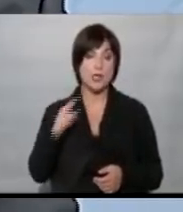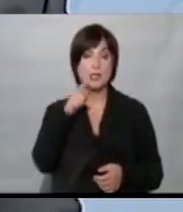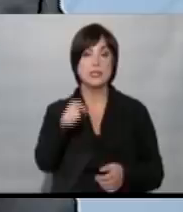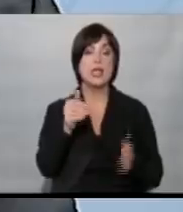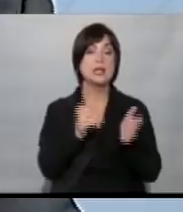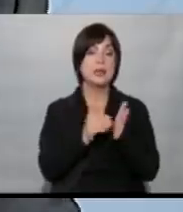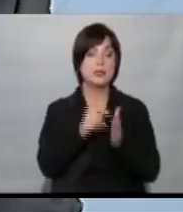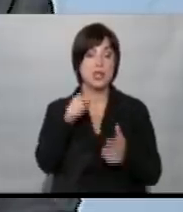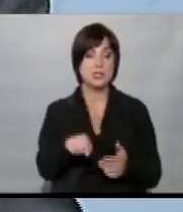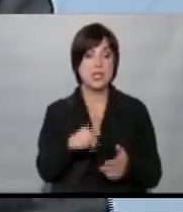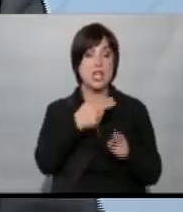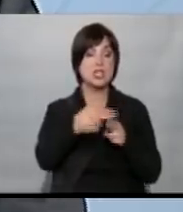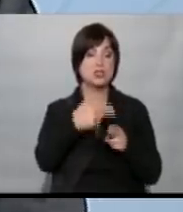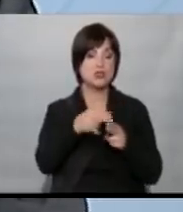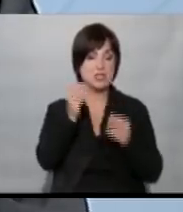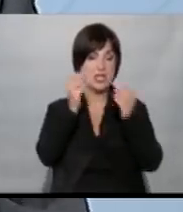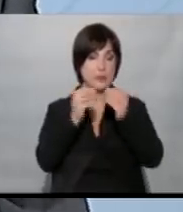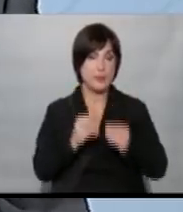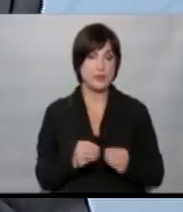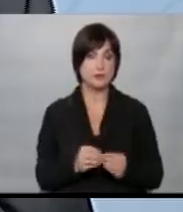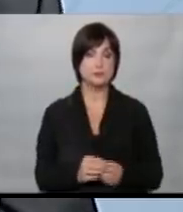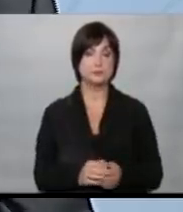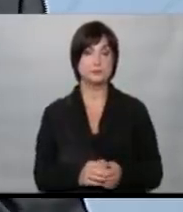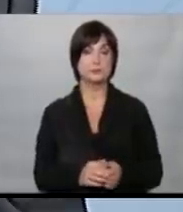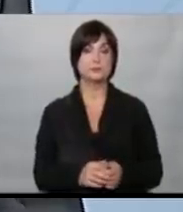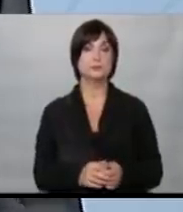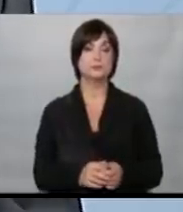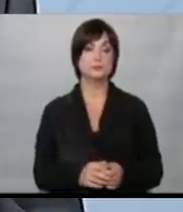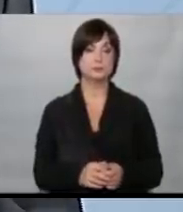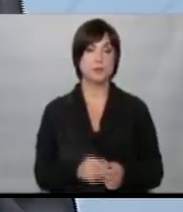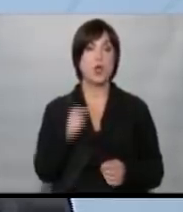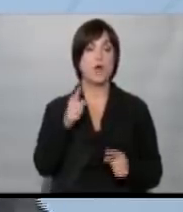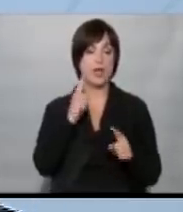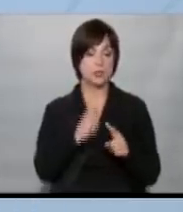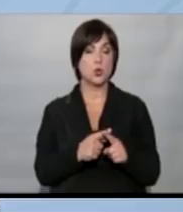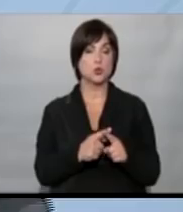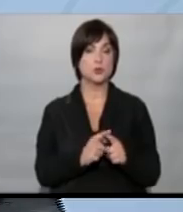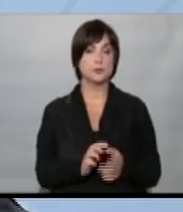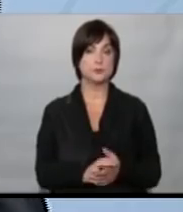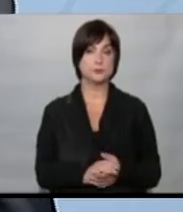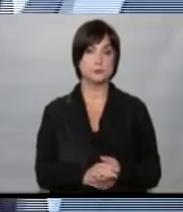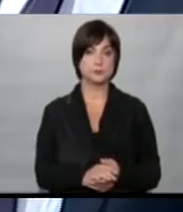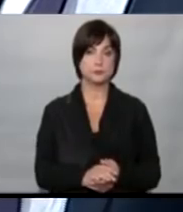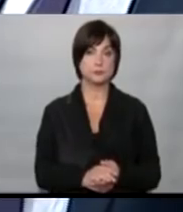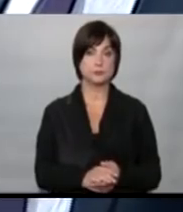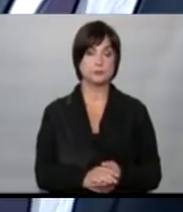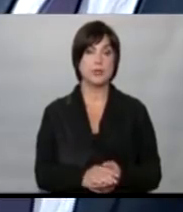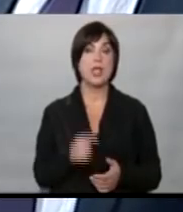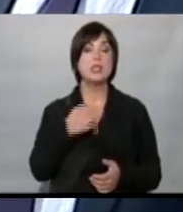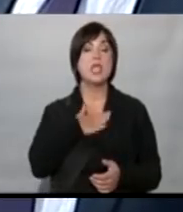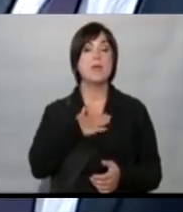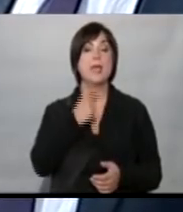требаше сега овој пат да се чистат. Тоа добро, тоа е тоа точно, не, тоа е јавно. Воопшто не значи, тоа е... значи ние